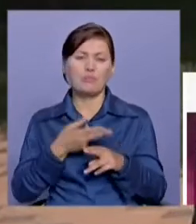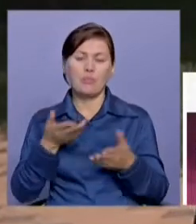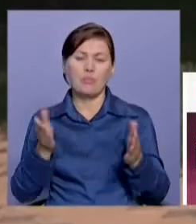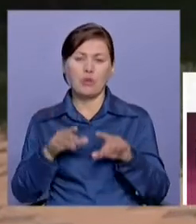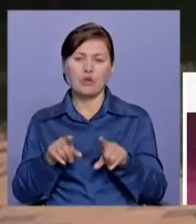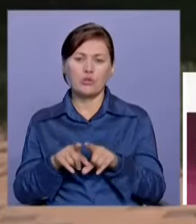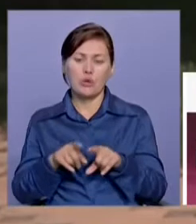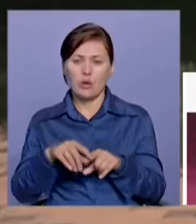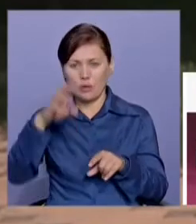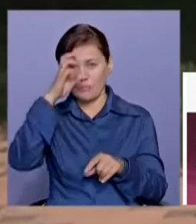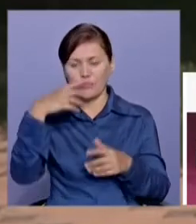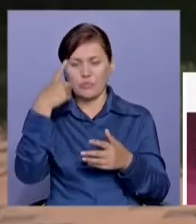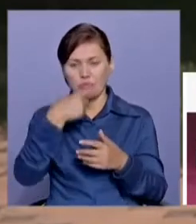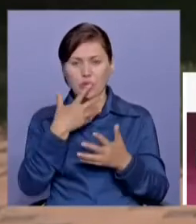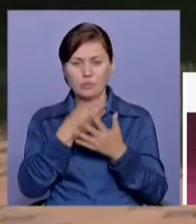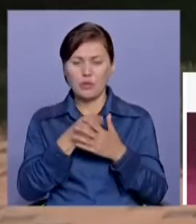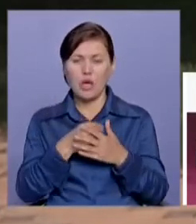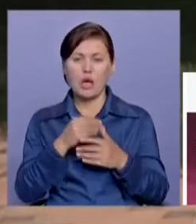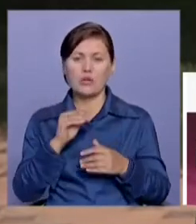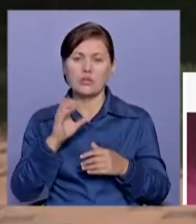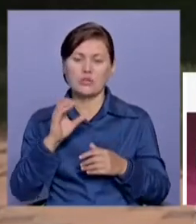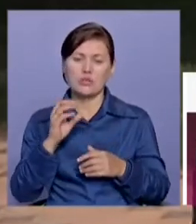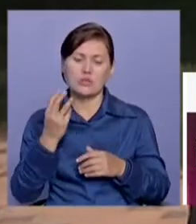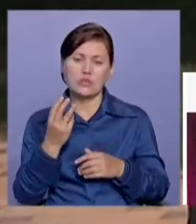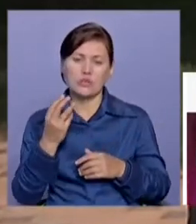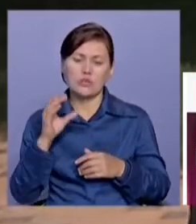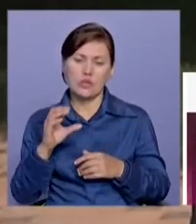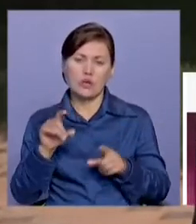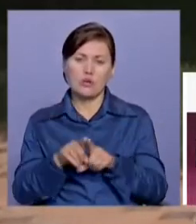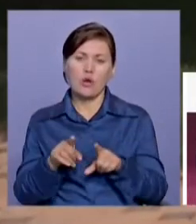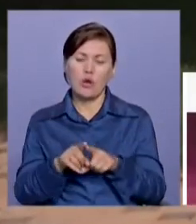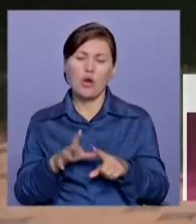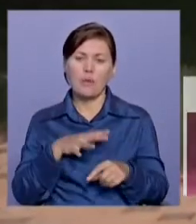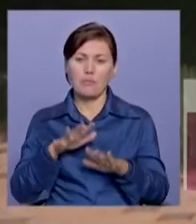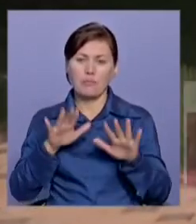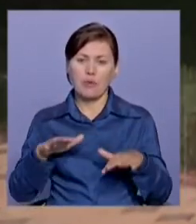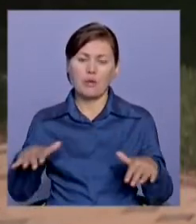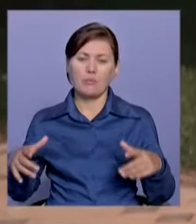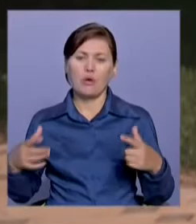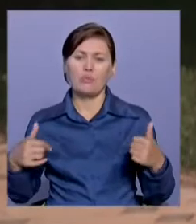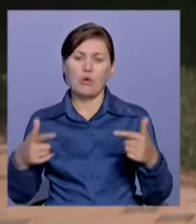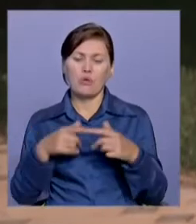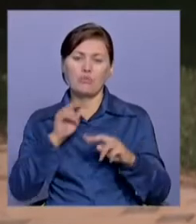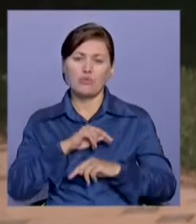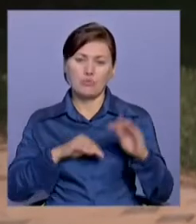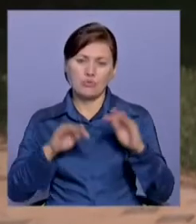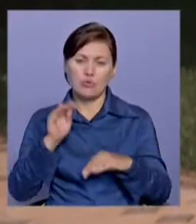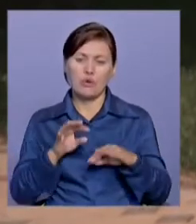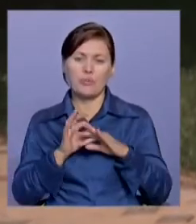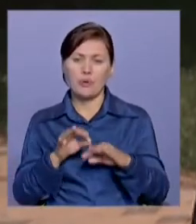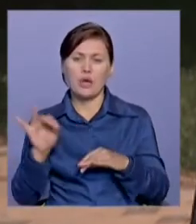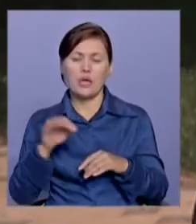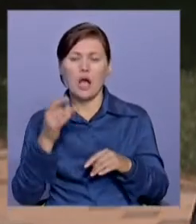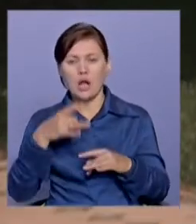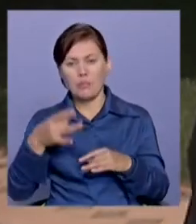алаңға мемлекеттік жекеменшік серіктестік жобасы аясында күрделі жөндеу жүргізіп, балалар алаңын салып, көріктендіру жұмыстарын жүргізген болатынбыз.